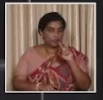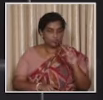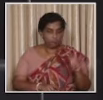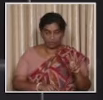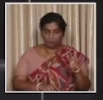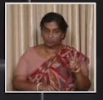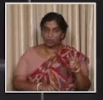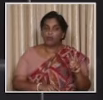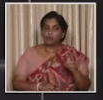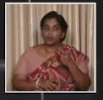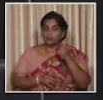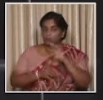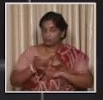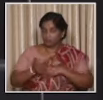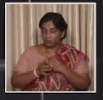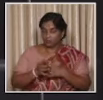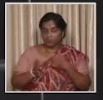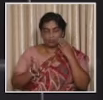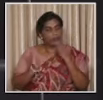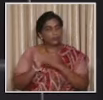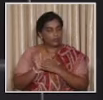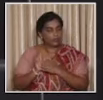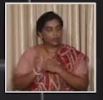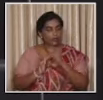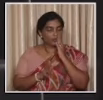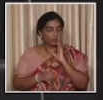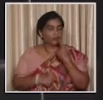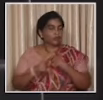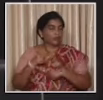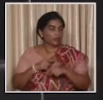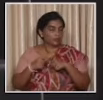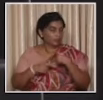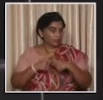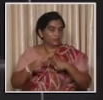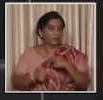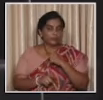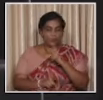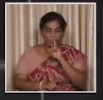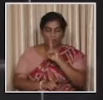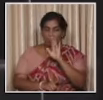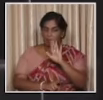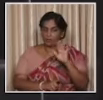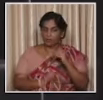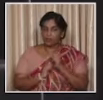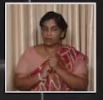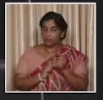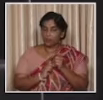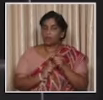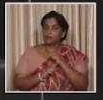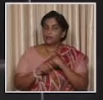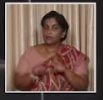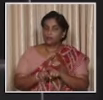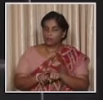දරන වැසිෂයන්ගෙන් සම්ප්‍රදානුකූලව එක් එක් වැඩසටහන් ඊ